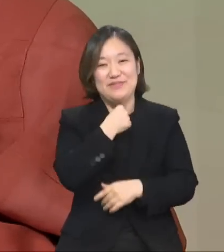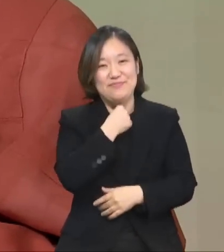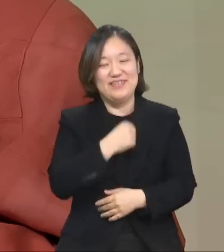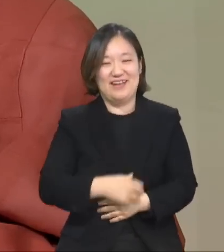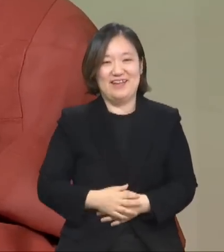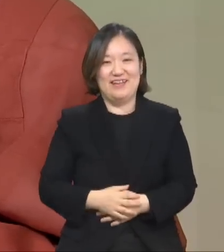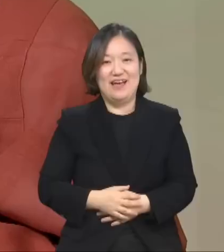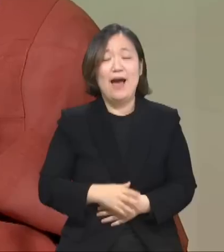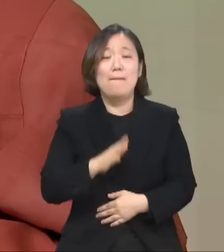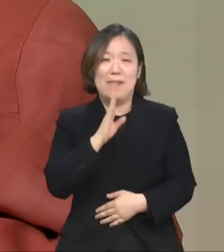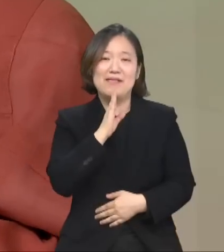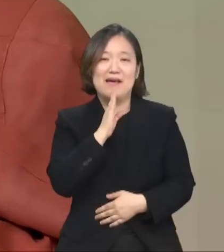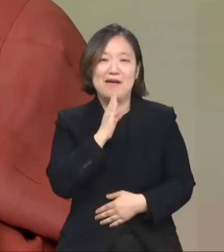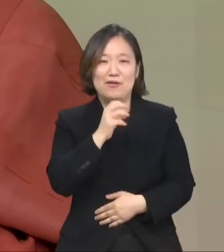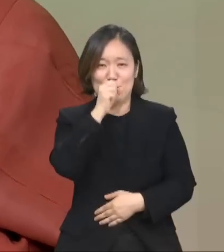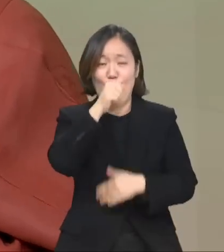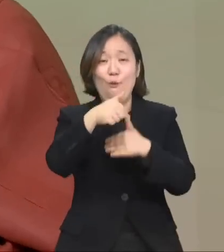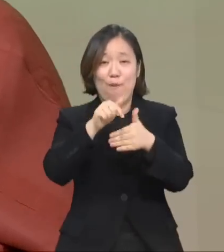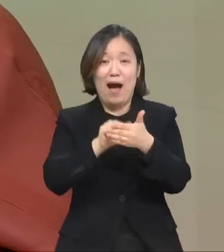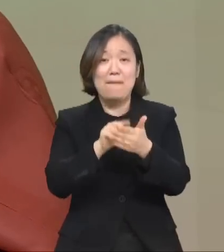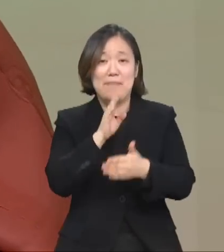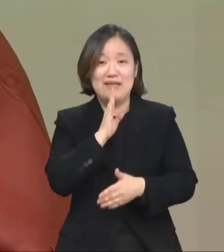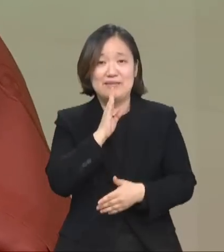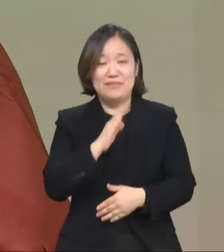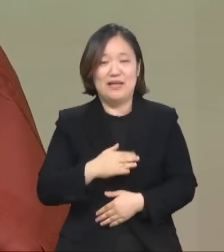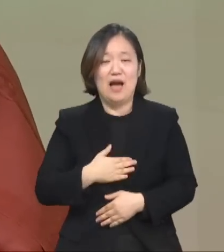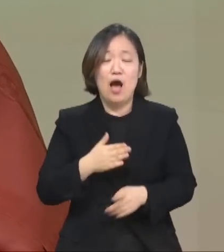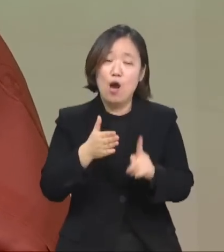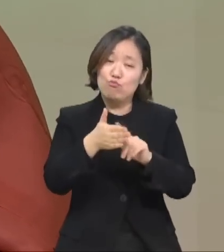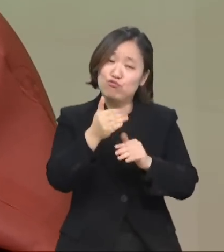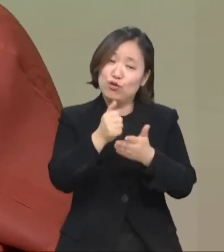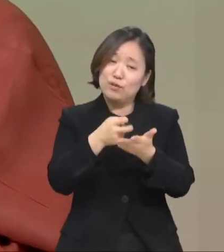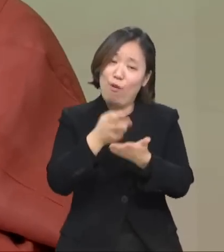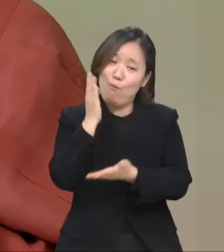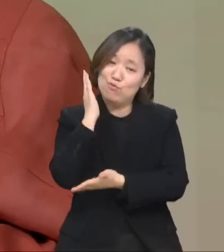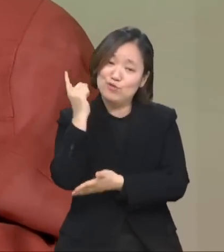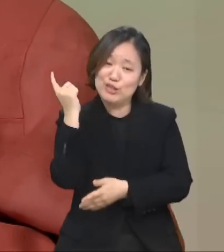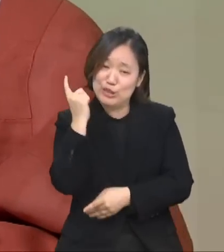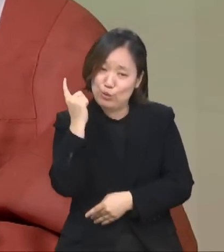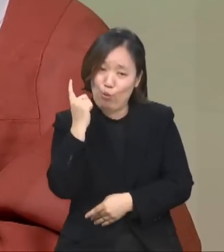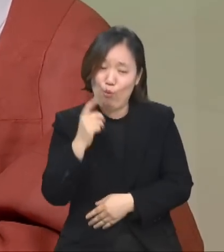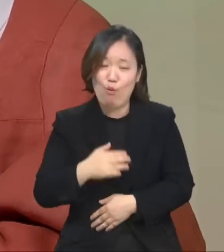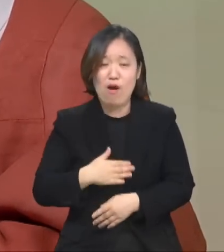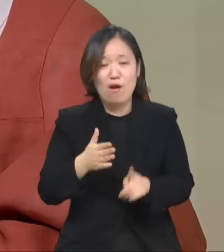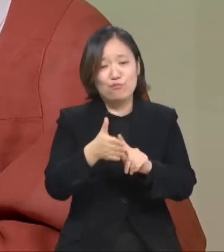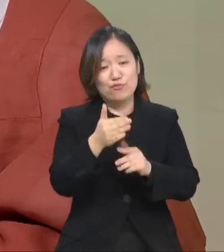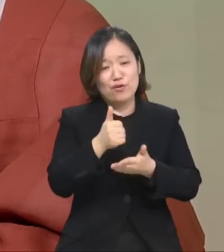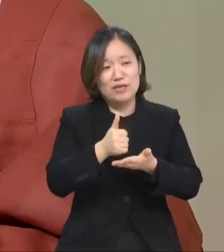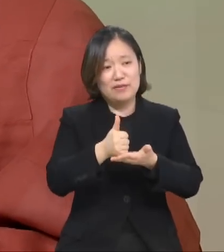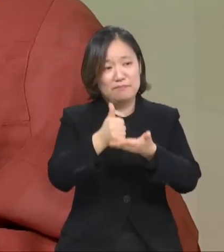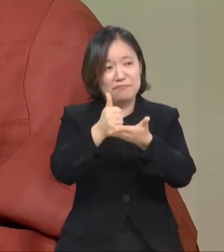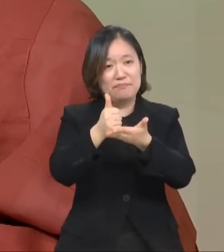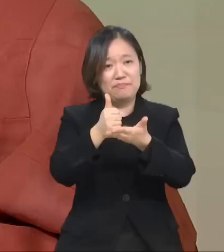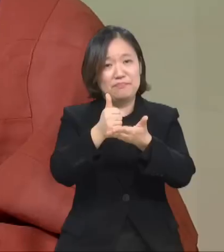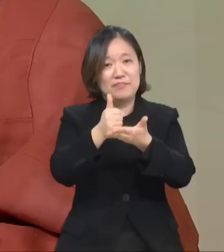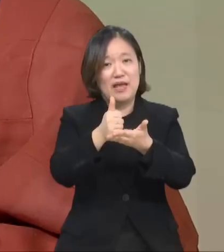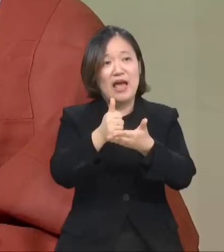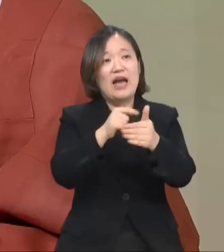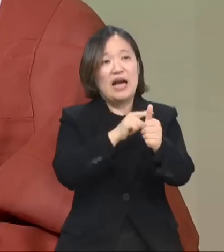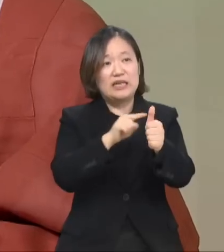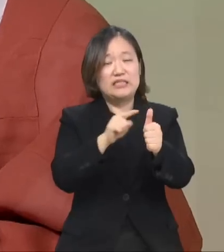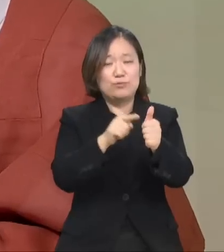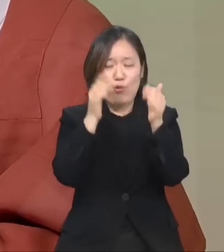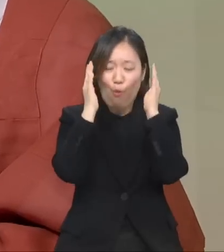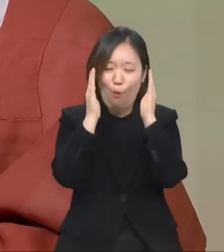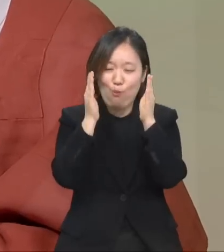좋은 마음입니다 예 부처님의 법문을 듣고 부처님 가르친 공부하면서 끊임없이